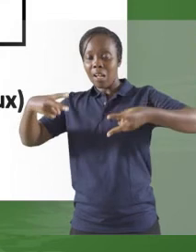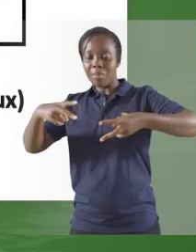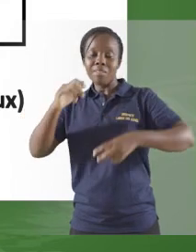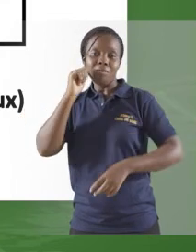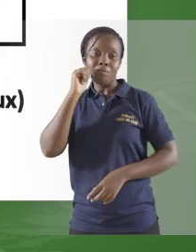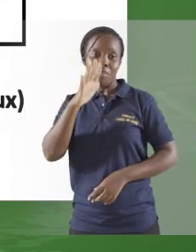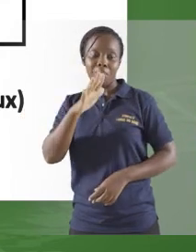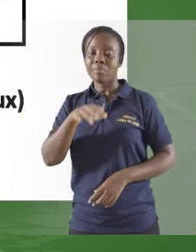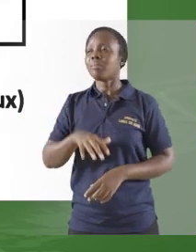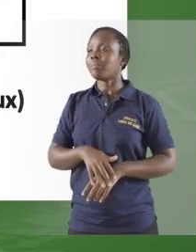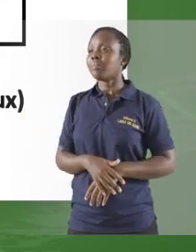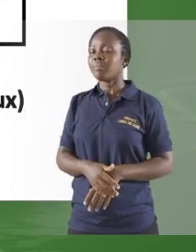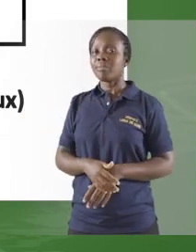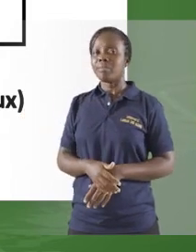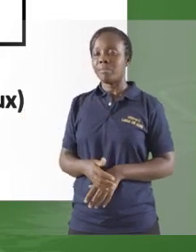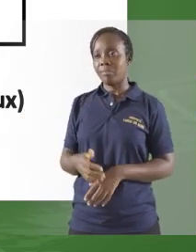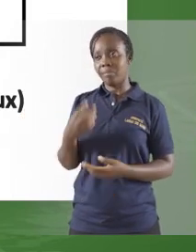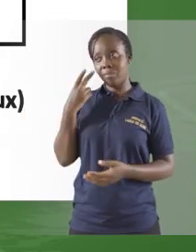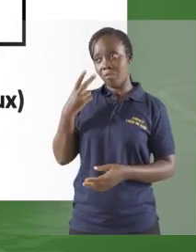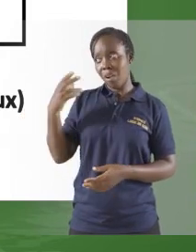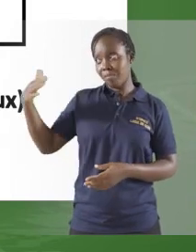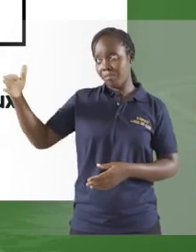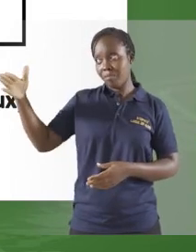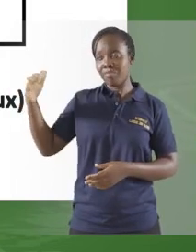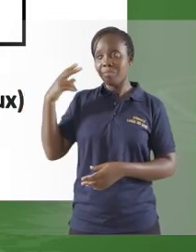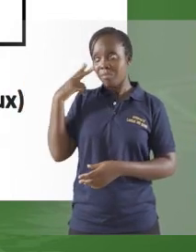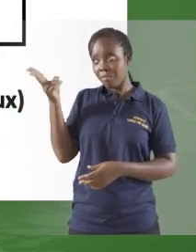femelles situées à votre gauche